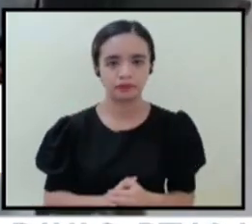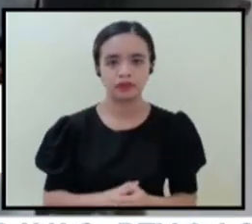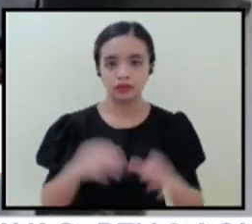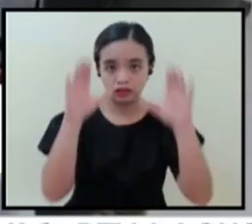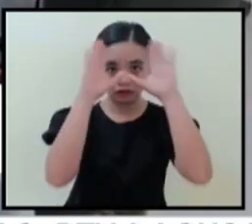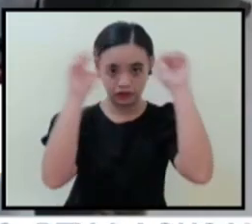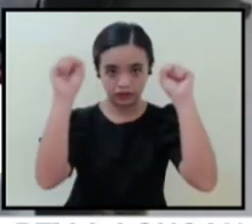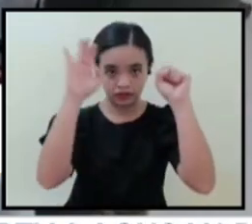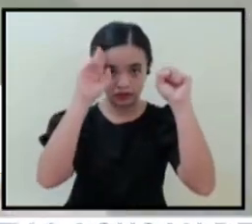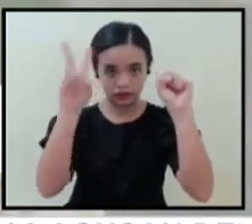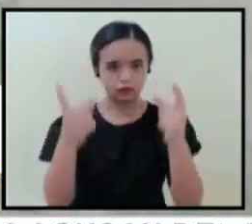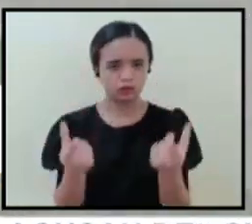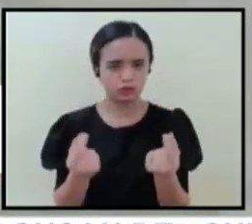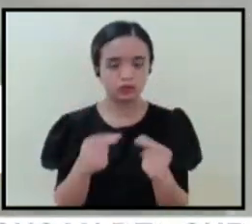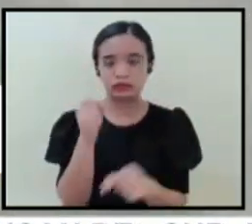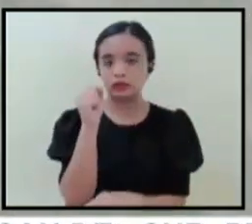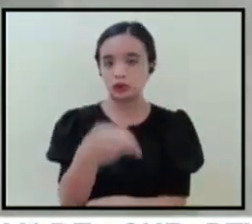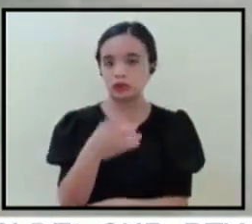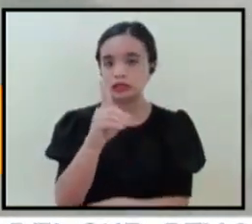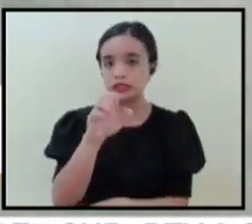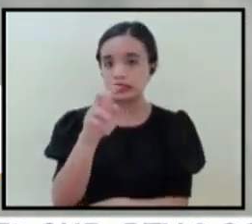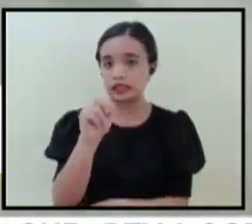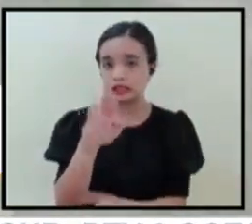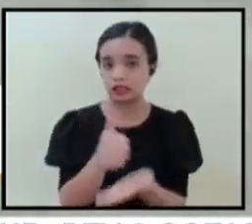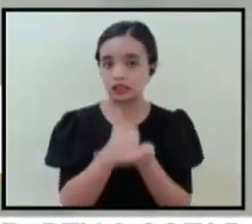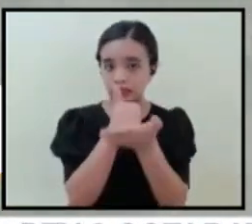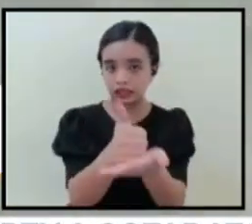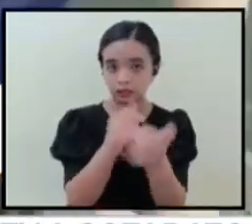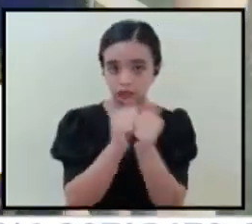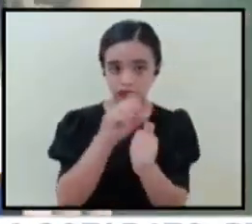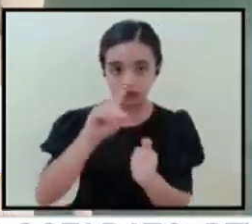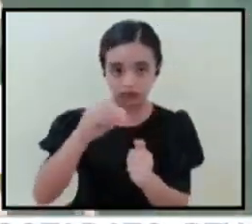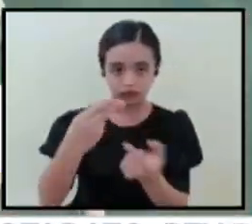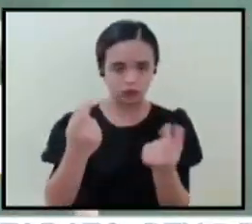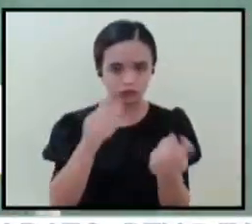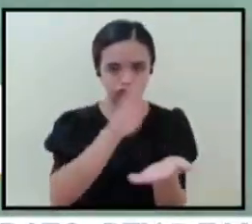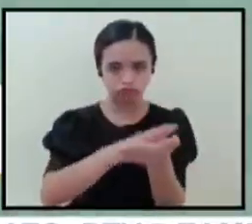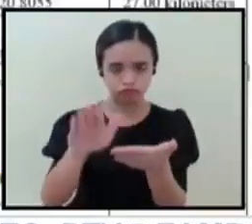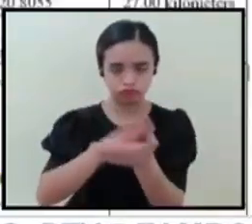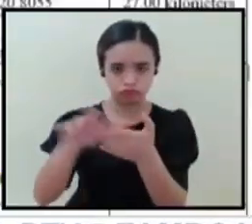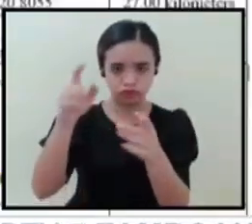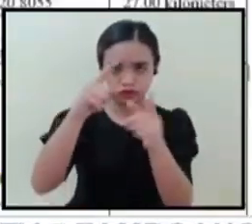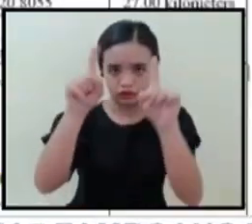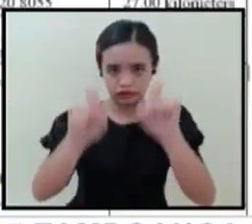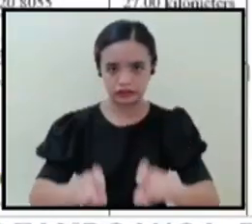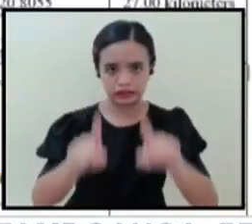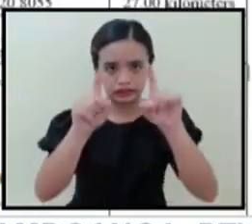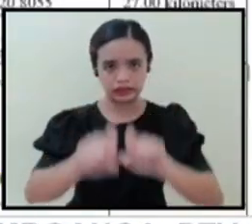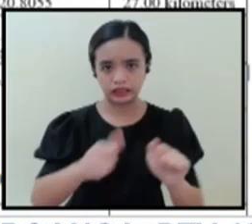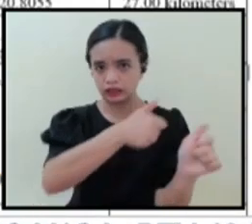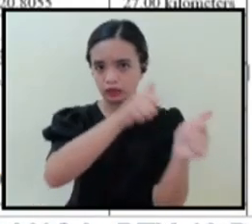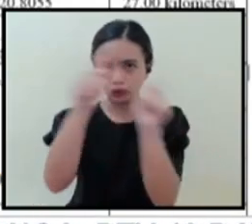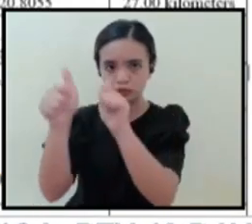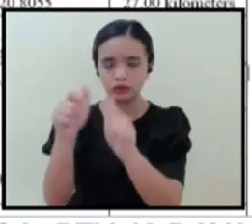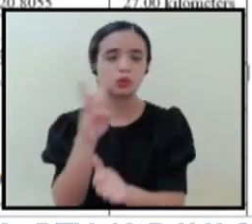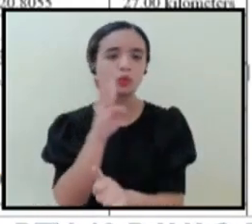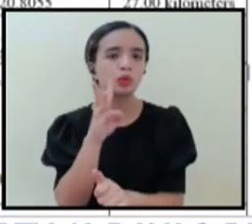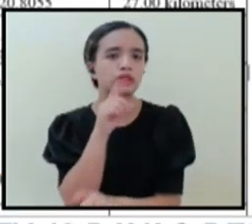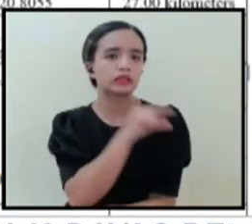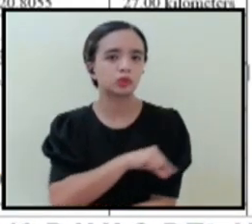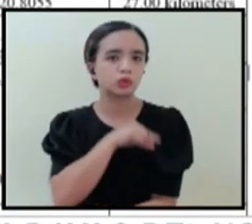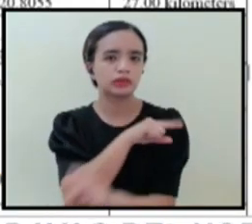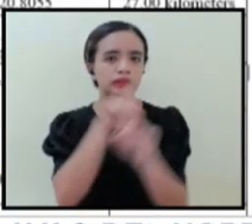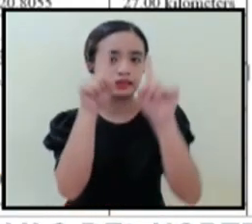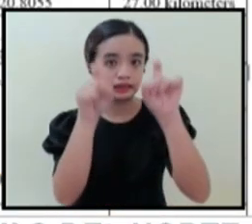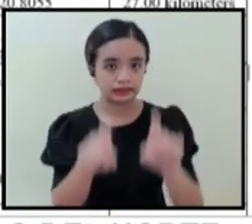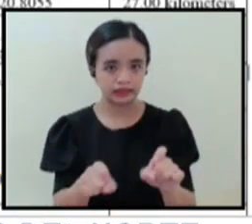sa pakikipagtulungan ng DOH na magsagawa ng water and air quality test sa apektadong lugar. So far from our readings,